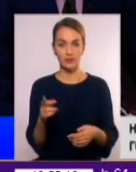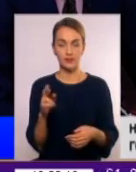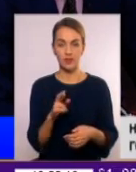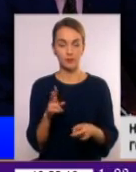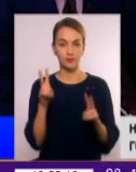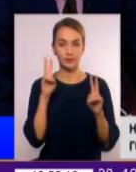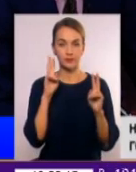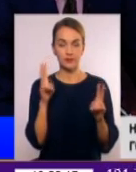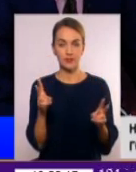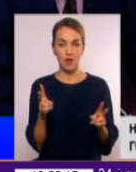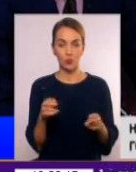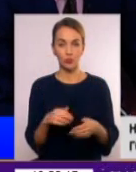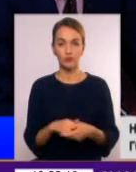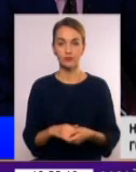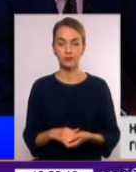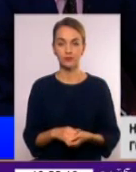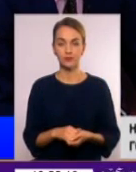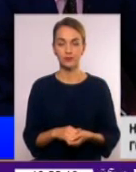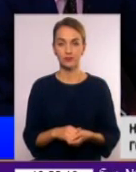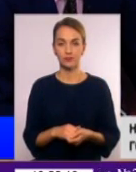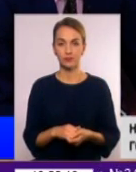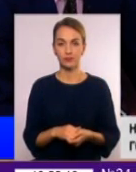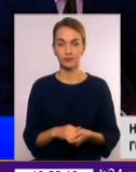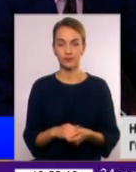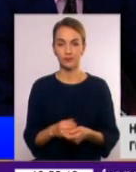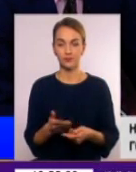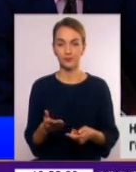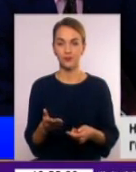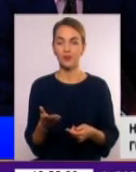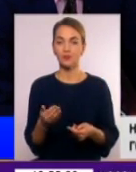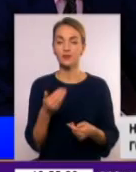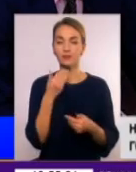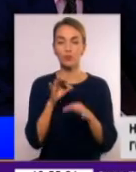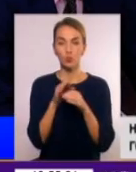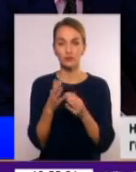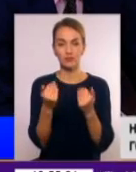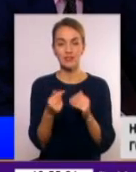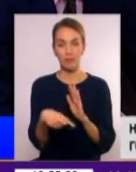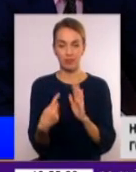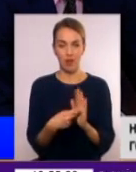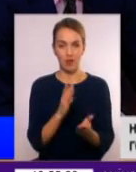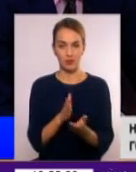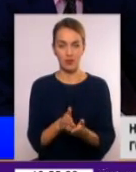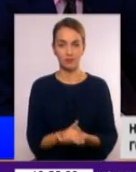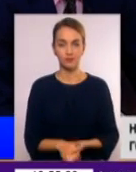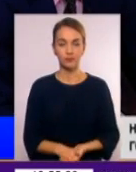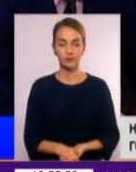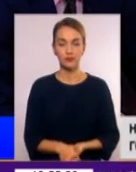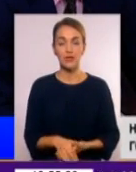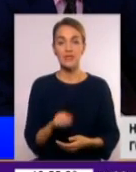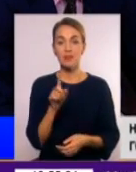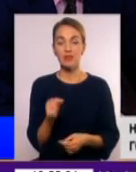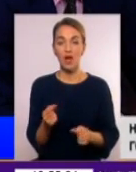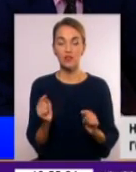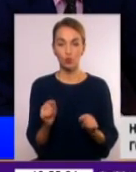знаю, існує отношеннями. Давайте до запитання. В чому запитання? Запитання в